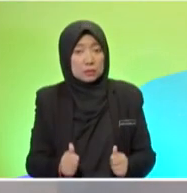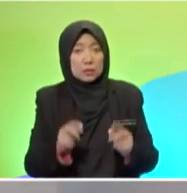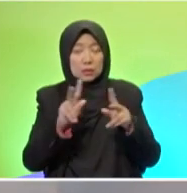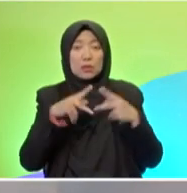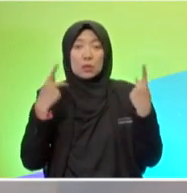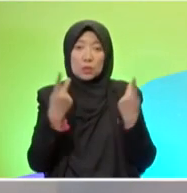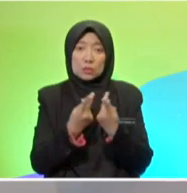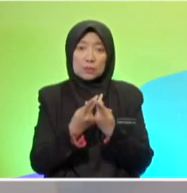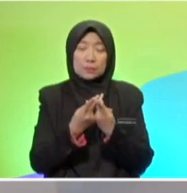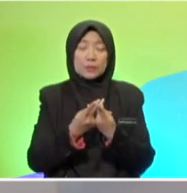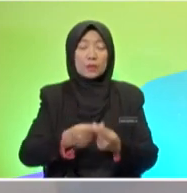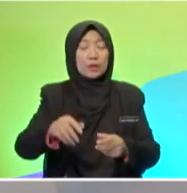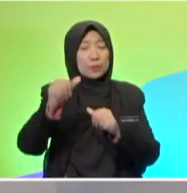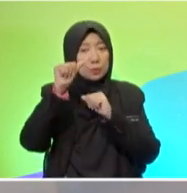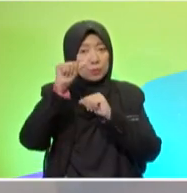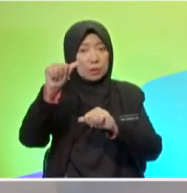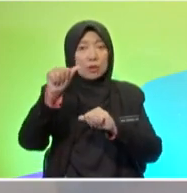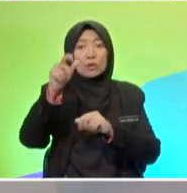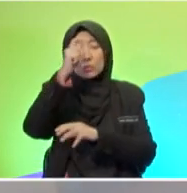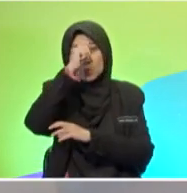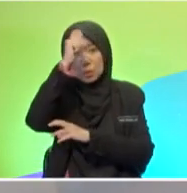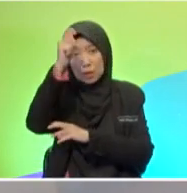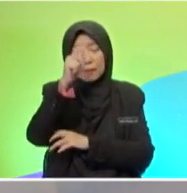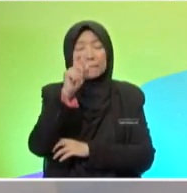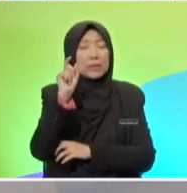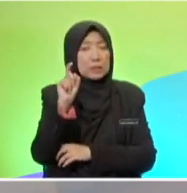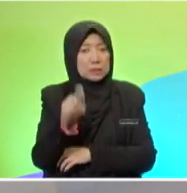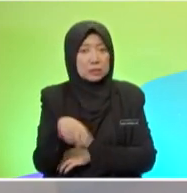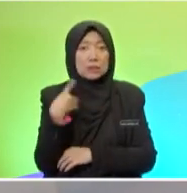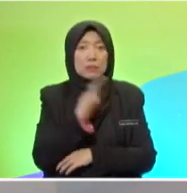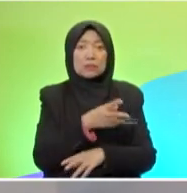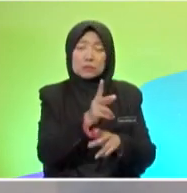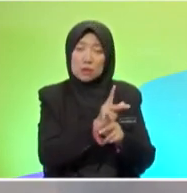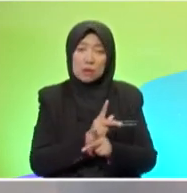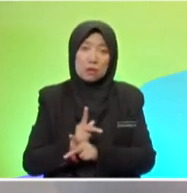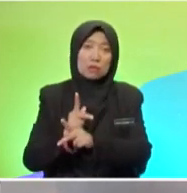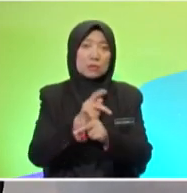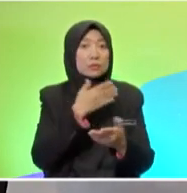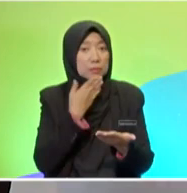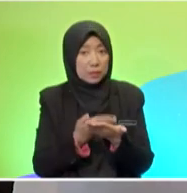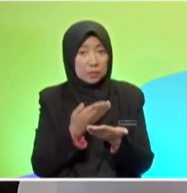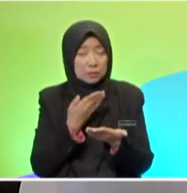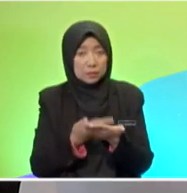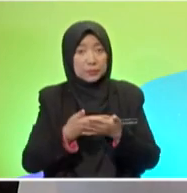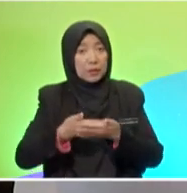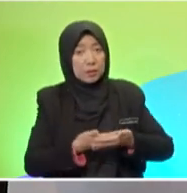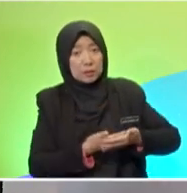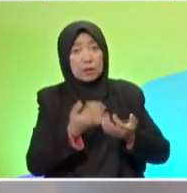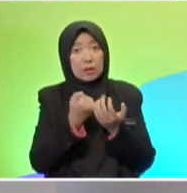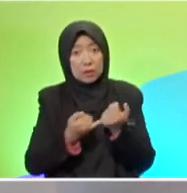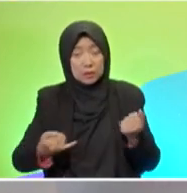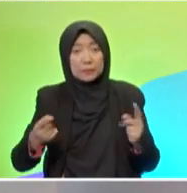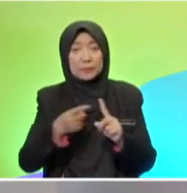Tuhan Yang perlu kita jaga sebaiknya anak-anak nih mereka lahir dari pada asuhan kita